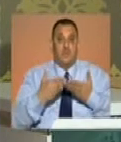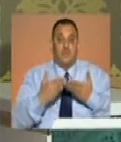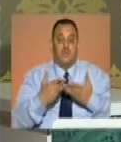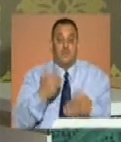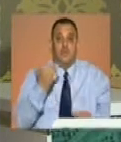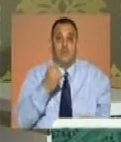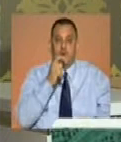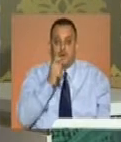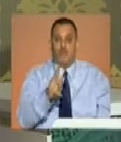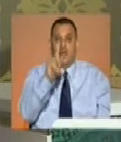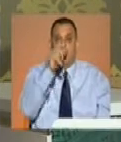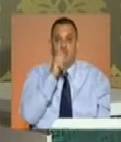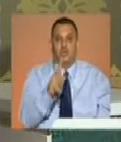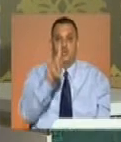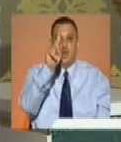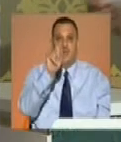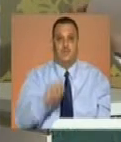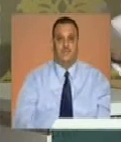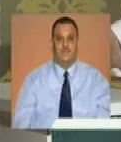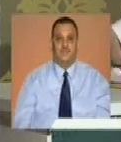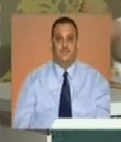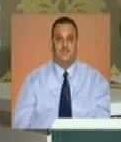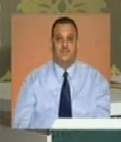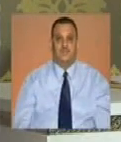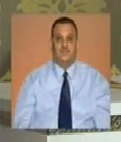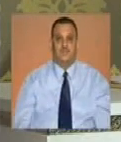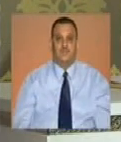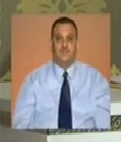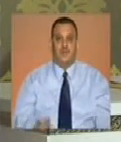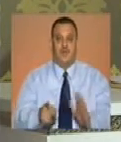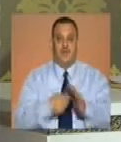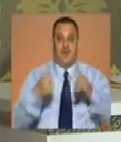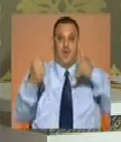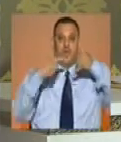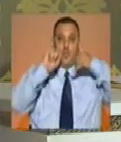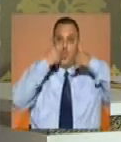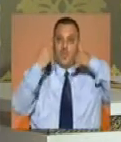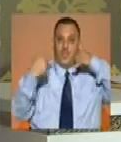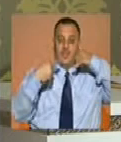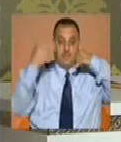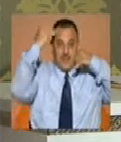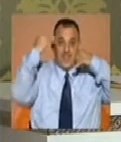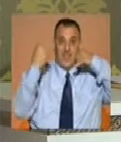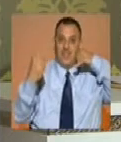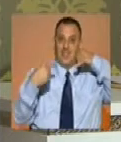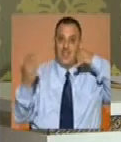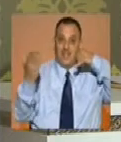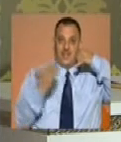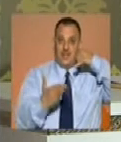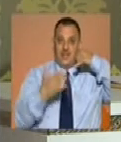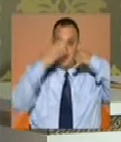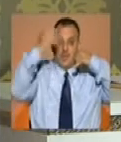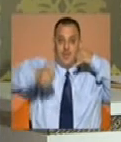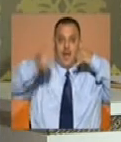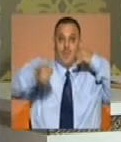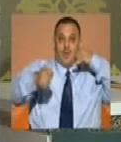يخليك. طيب اختي ابشري ام محمد ابشري. طيب اعطونا نواره اخر اتصال. نواره تفضلي. ايوه السلام